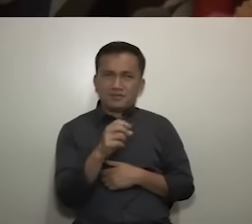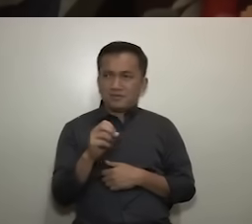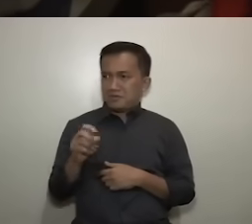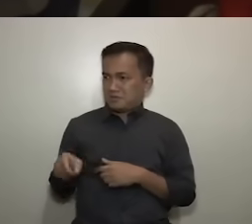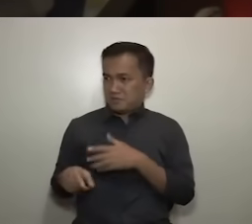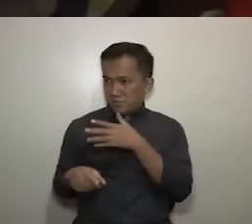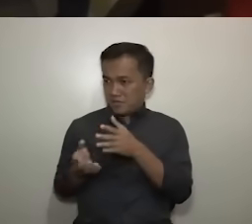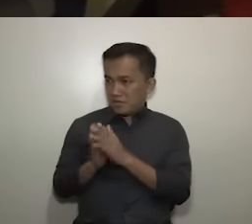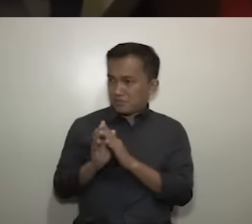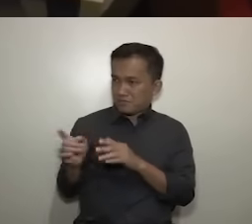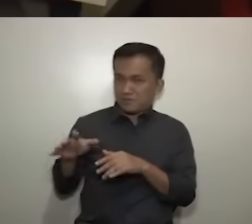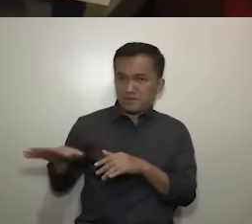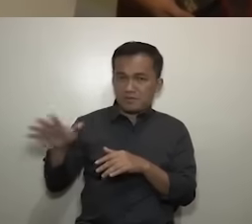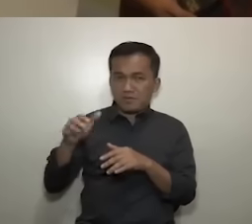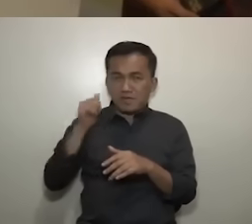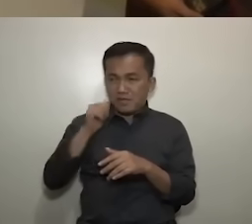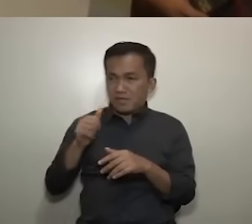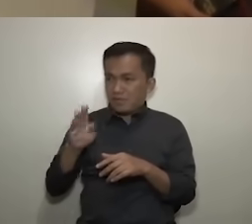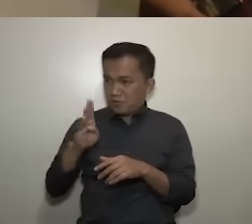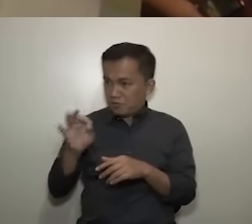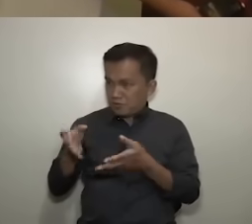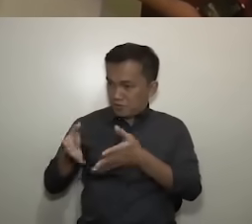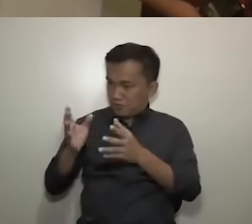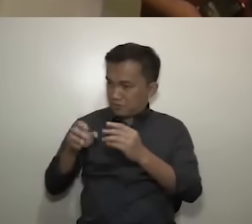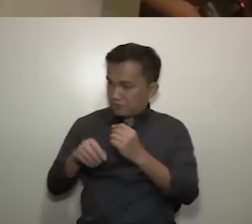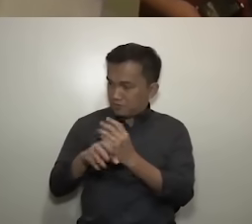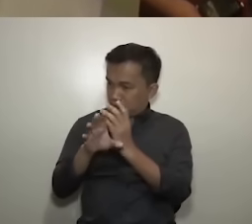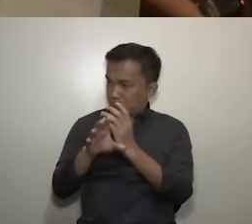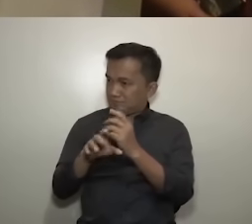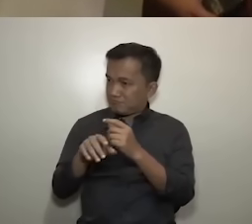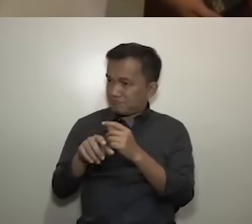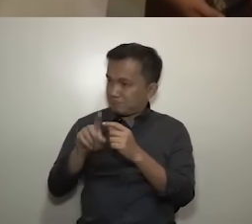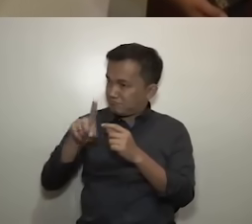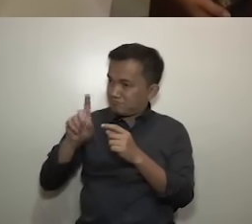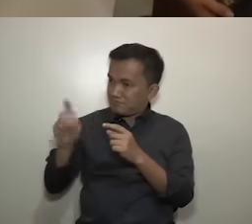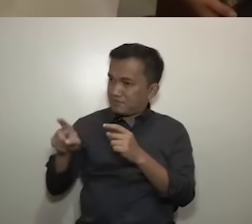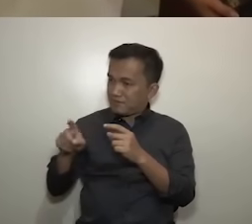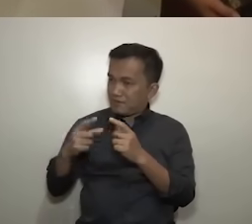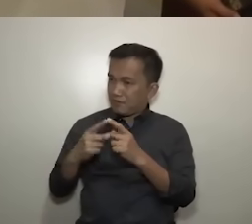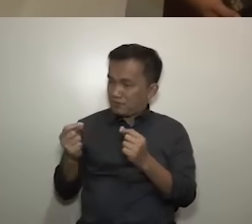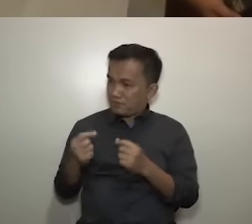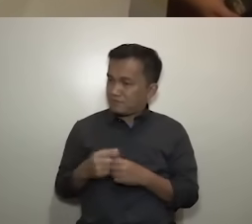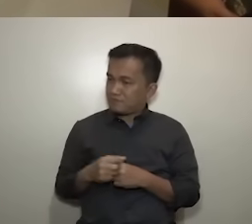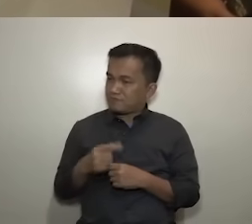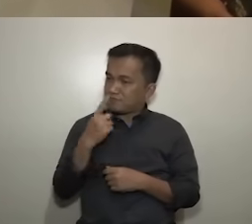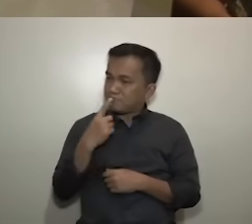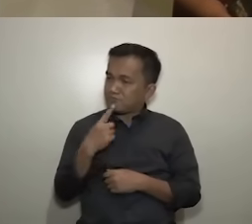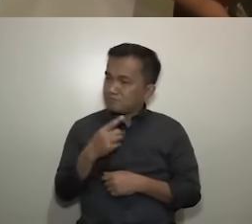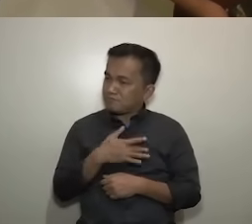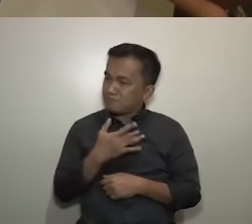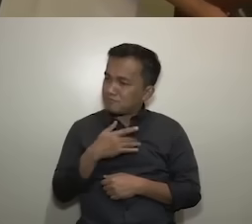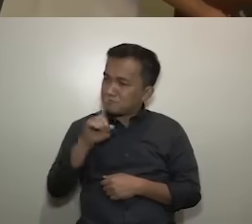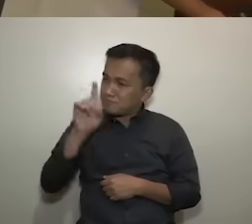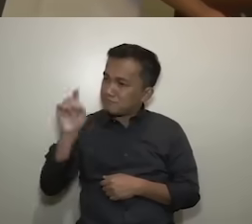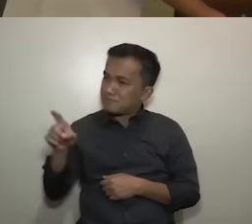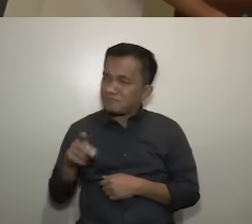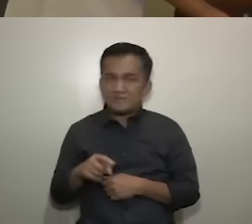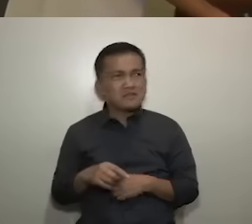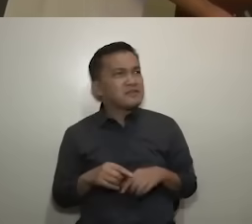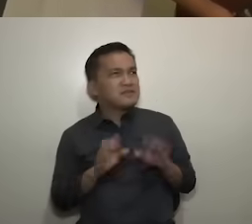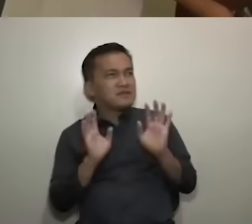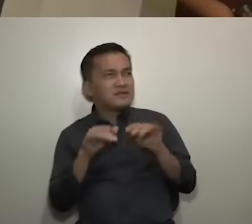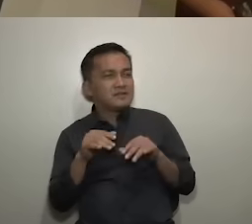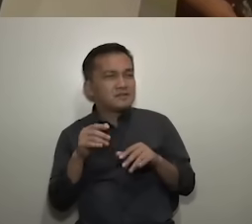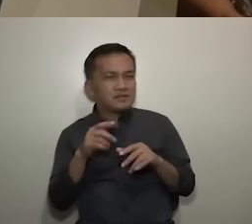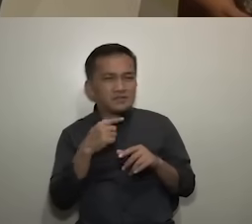okay, boyfriend mo, papayang ka makipag-chat sa mga Hapon? Ano maging feeling mo doon? Parang hindi